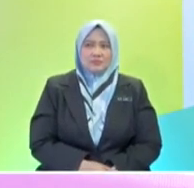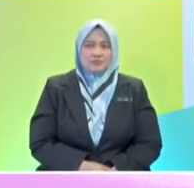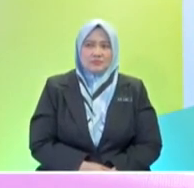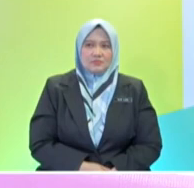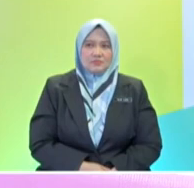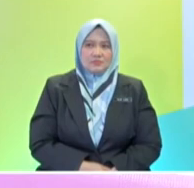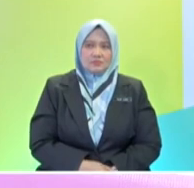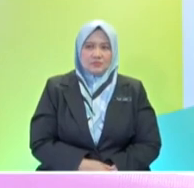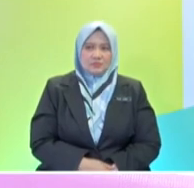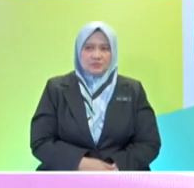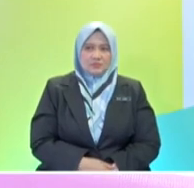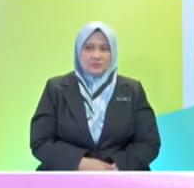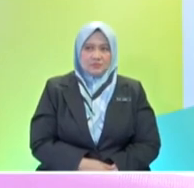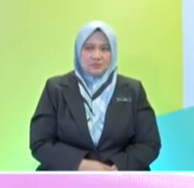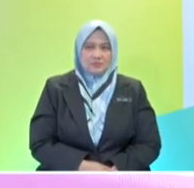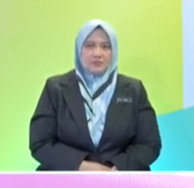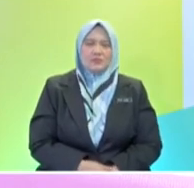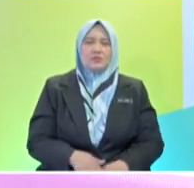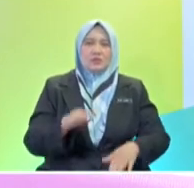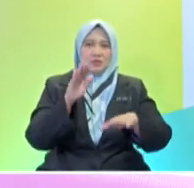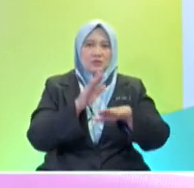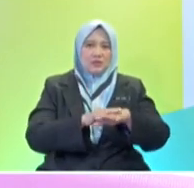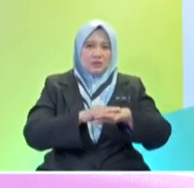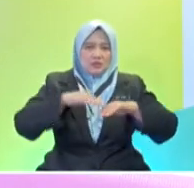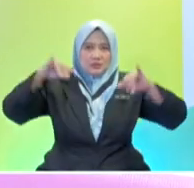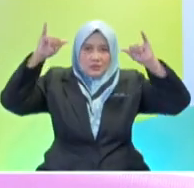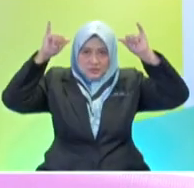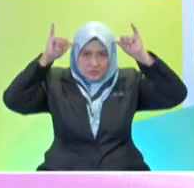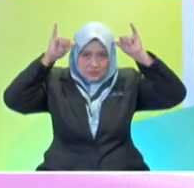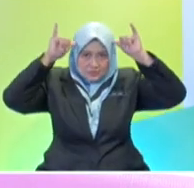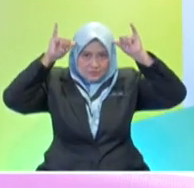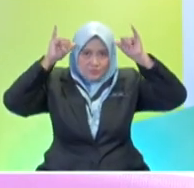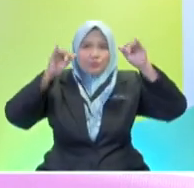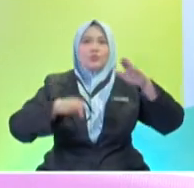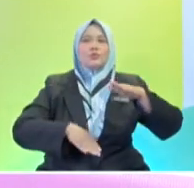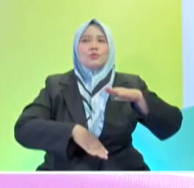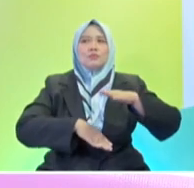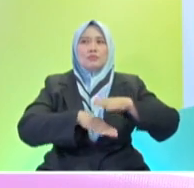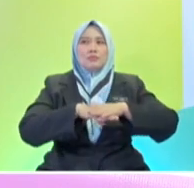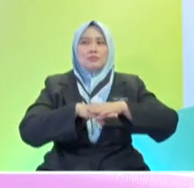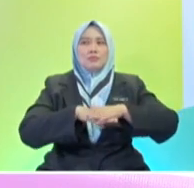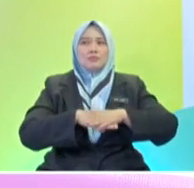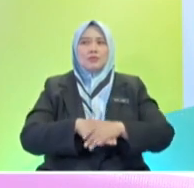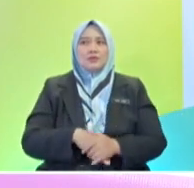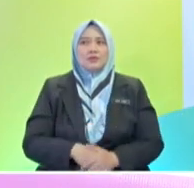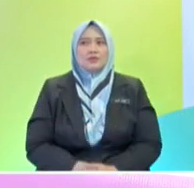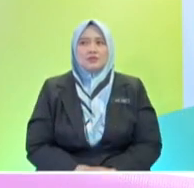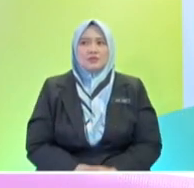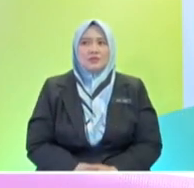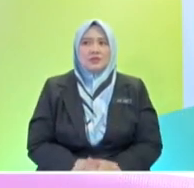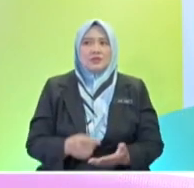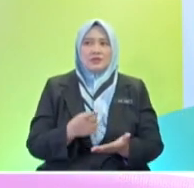lembu. Yang mana? Yang atas. Okey, yang bawah? Yang bawah. Bawah apa ya yang macam